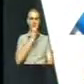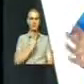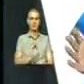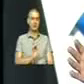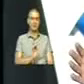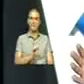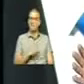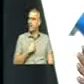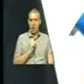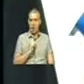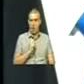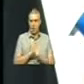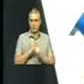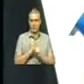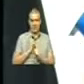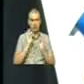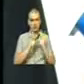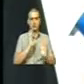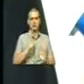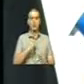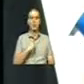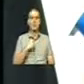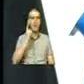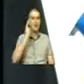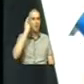פעם לא עושה את זה באופן אישי. אני רק חושב